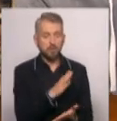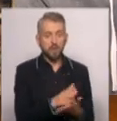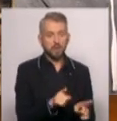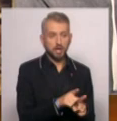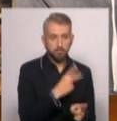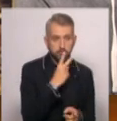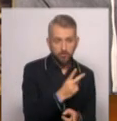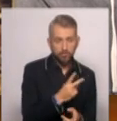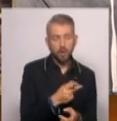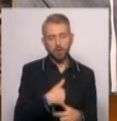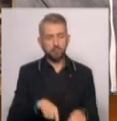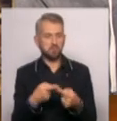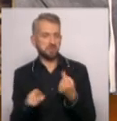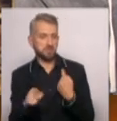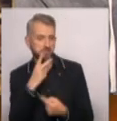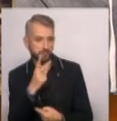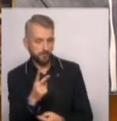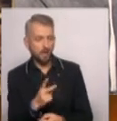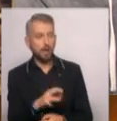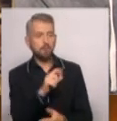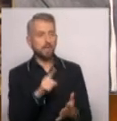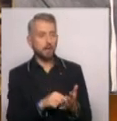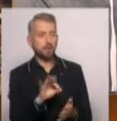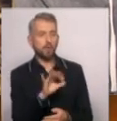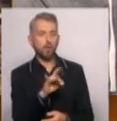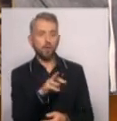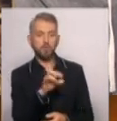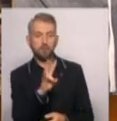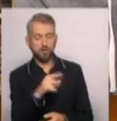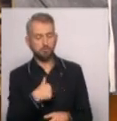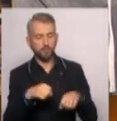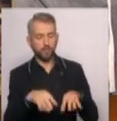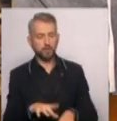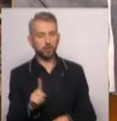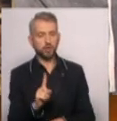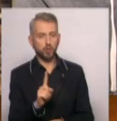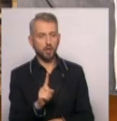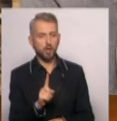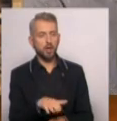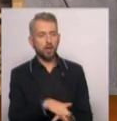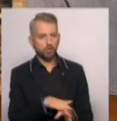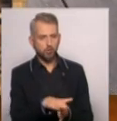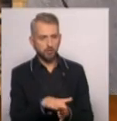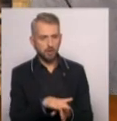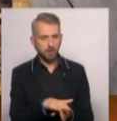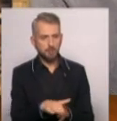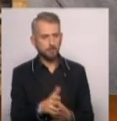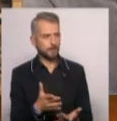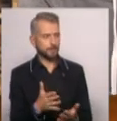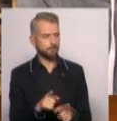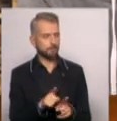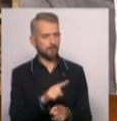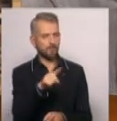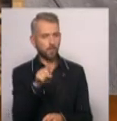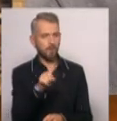інше. Так само в питанні по Роману, да, ми вирішили, що ми дотримуємось такої, ну,